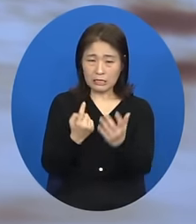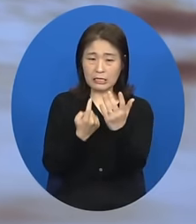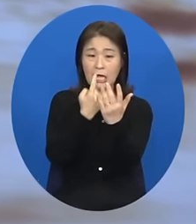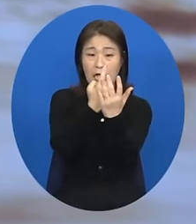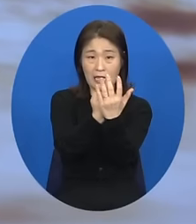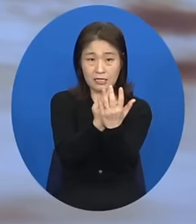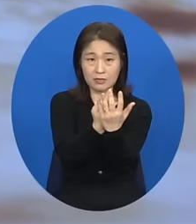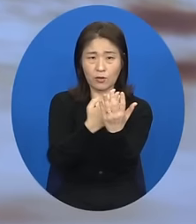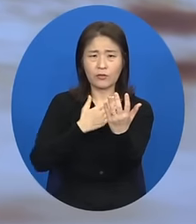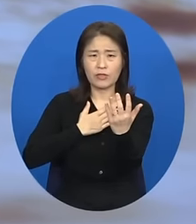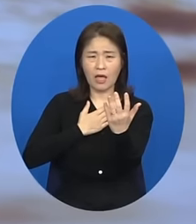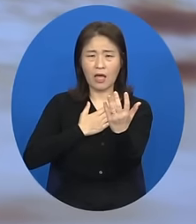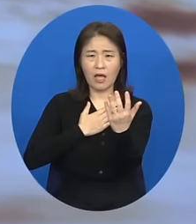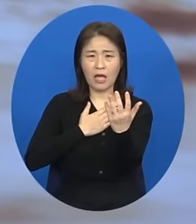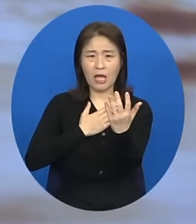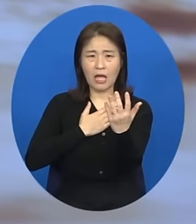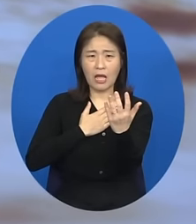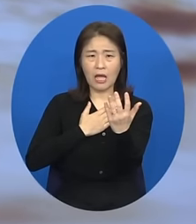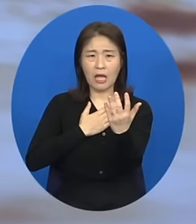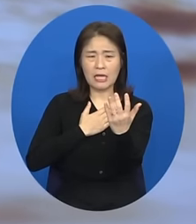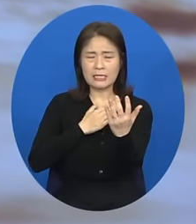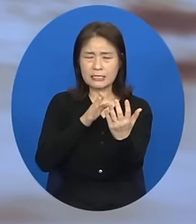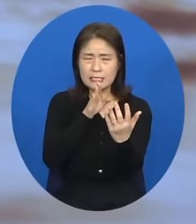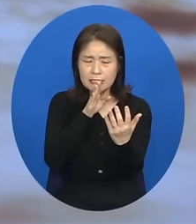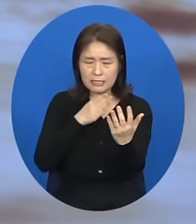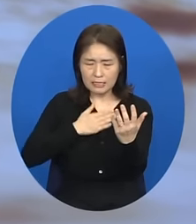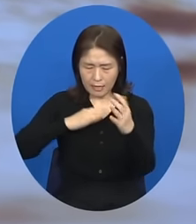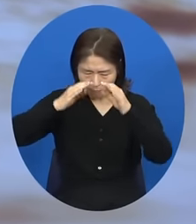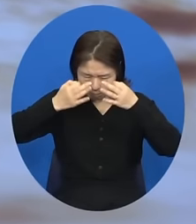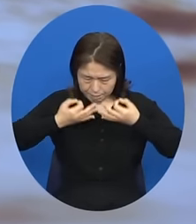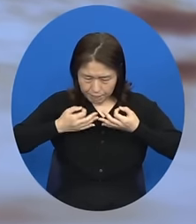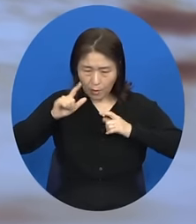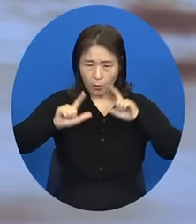우리의 진짜 모습을 볼 수 있기 때문입니다.